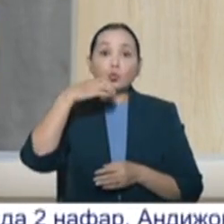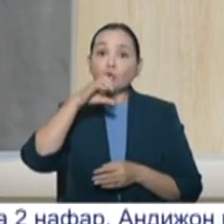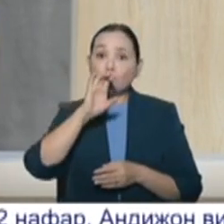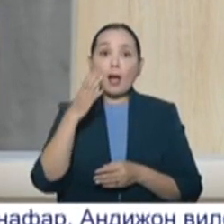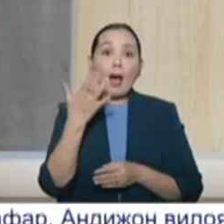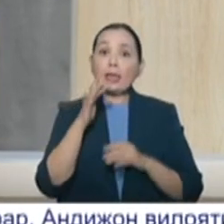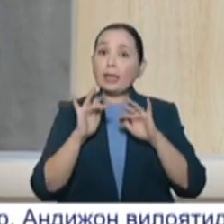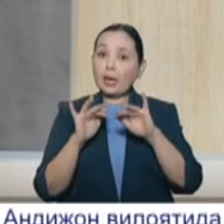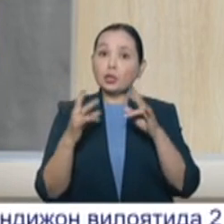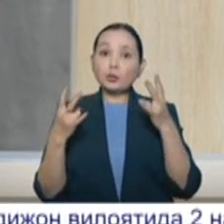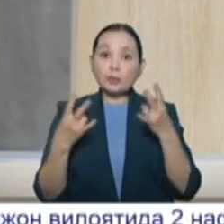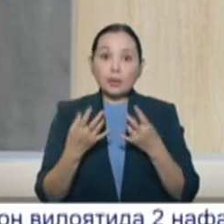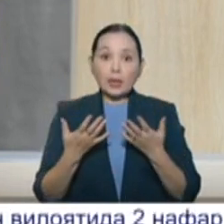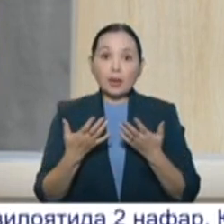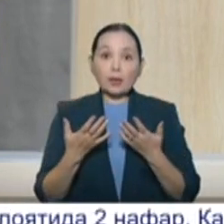qilishimiz kerak.